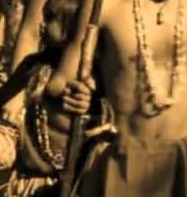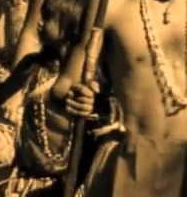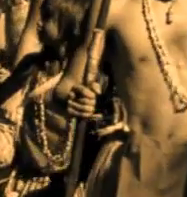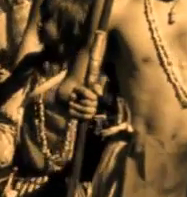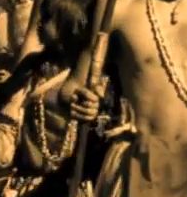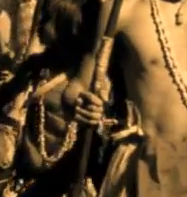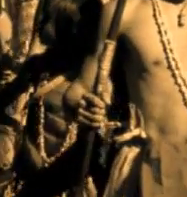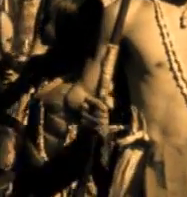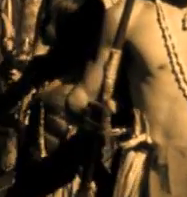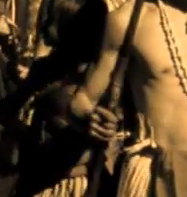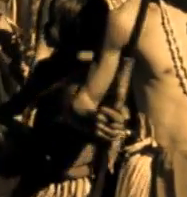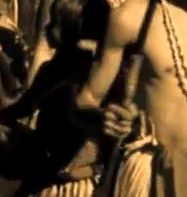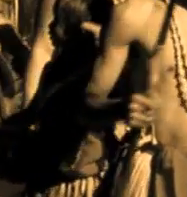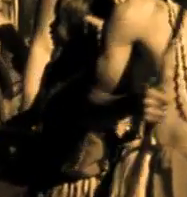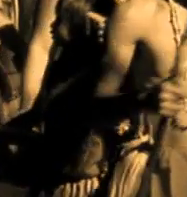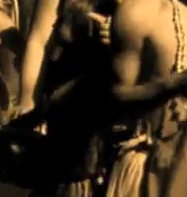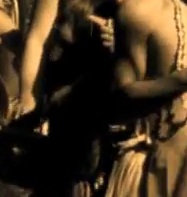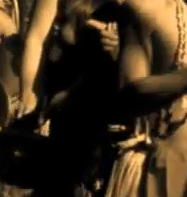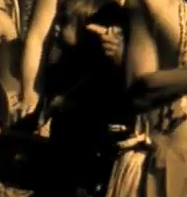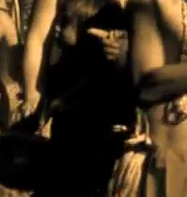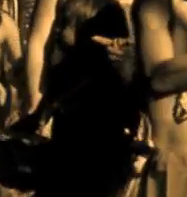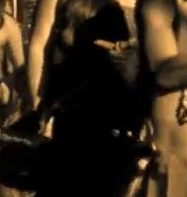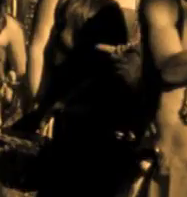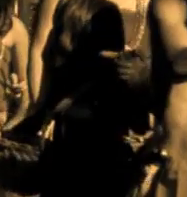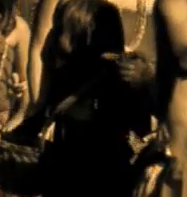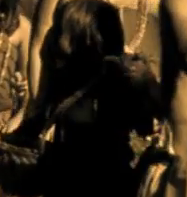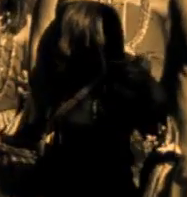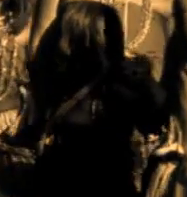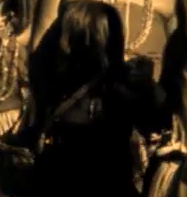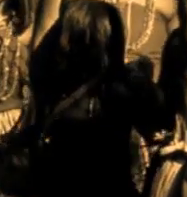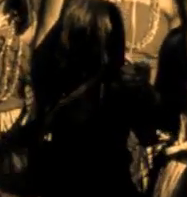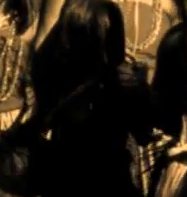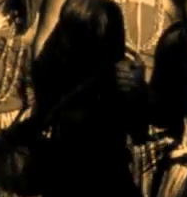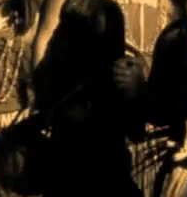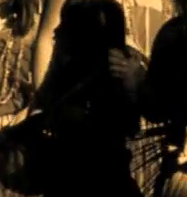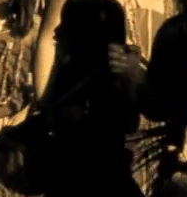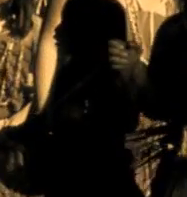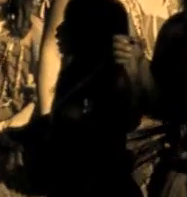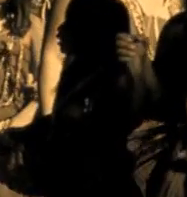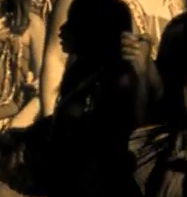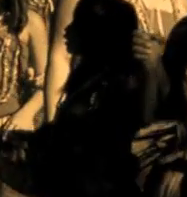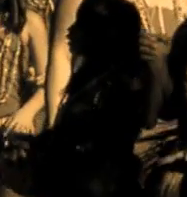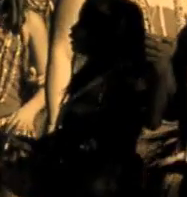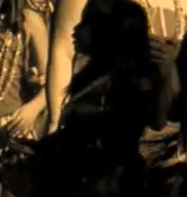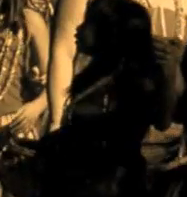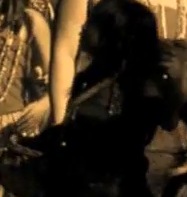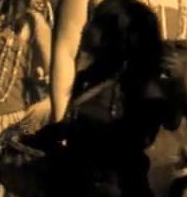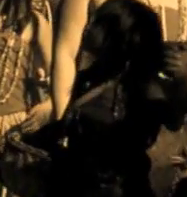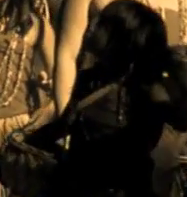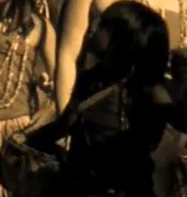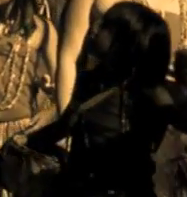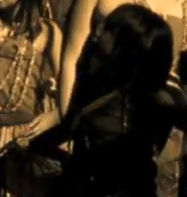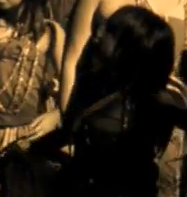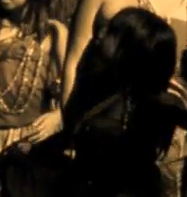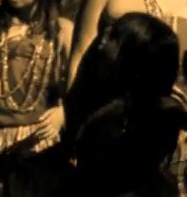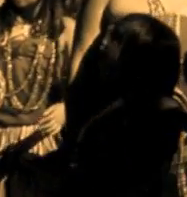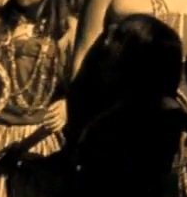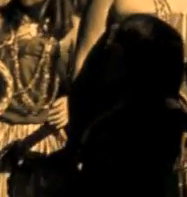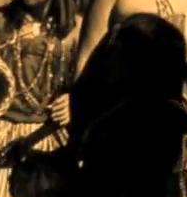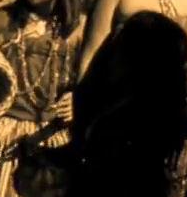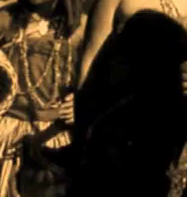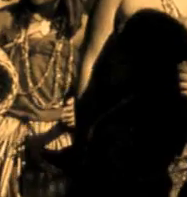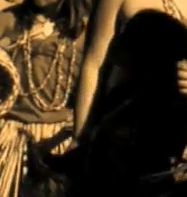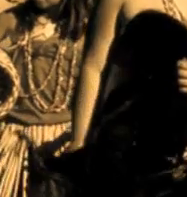hai hinanau, ihana umanongo kogri,